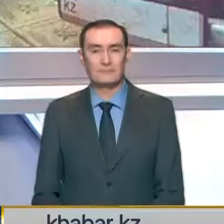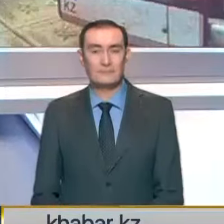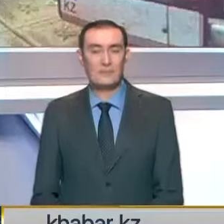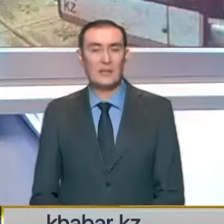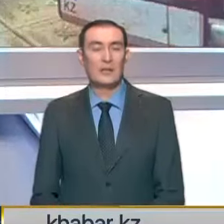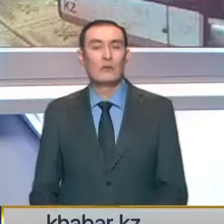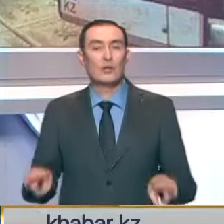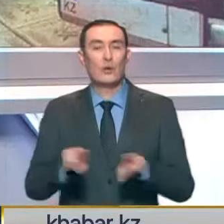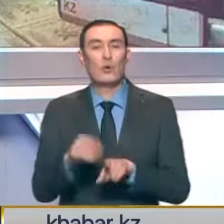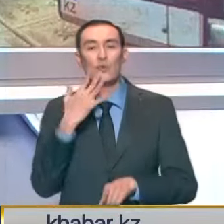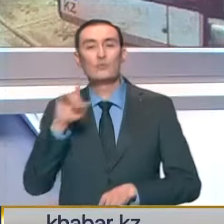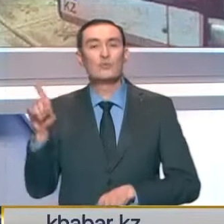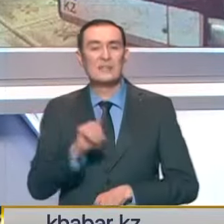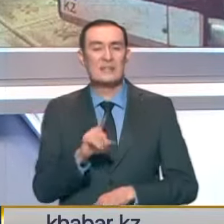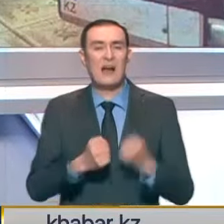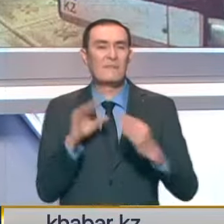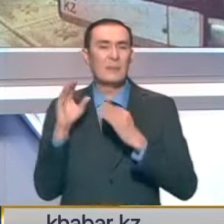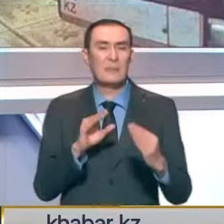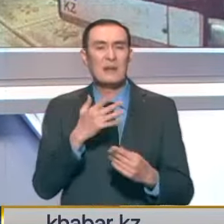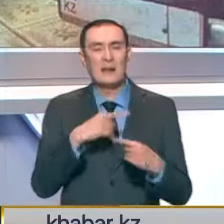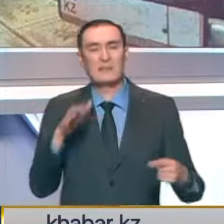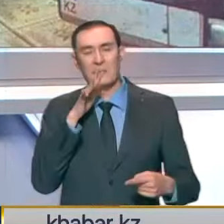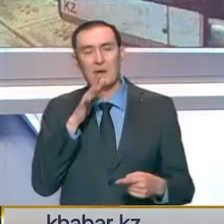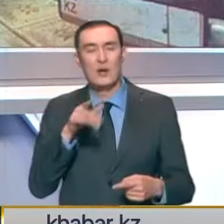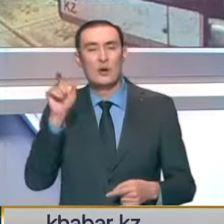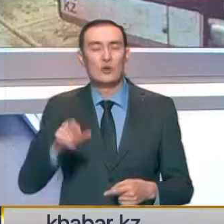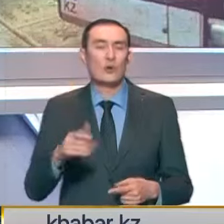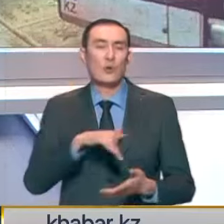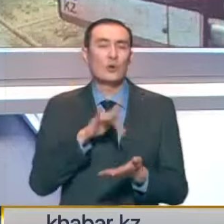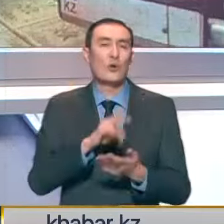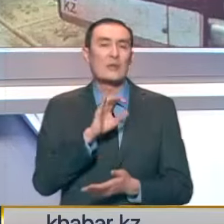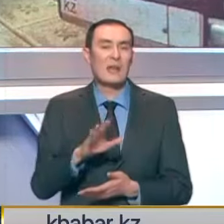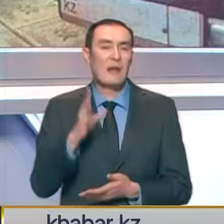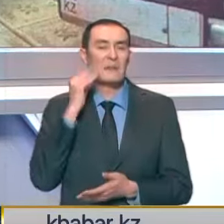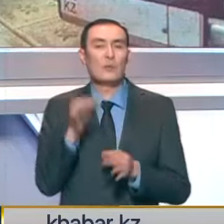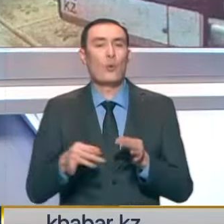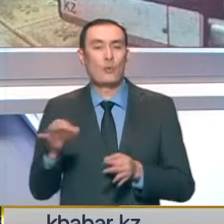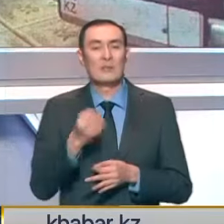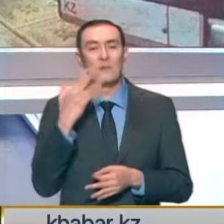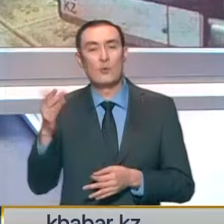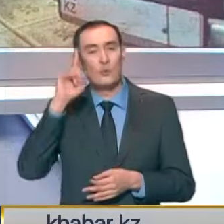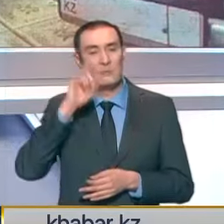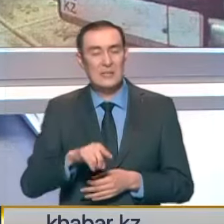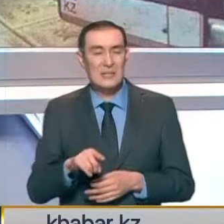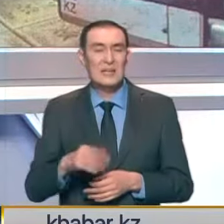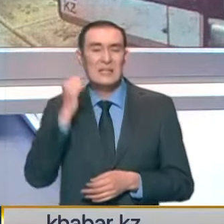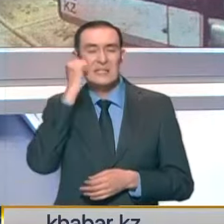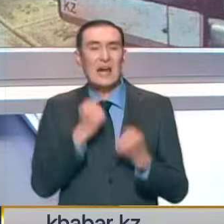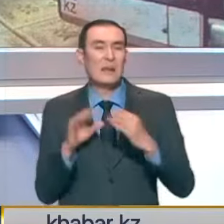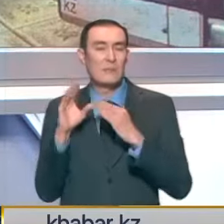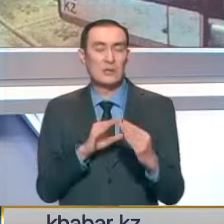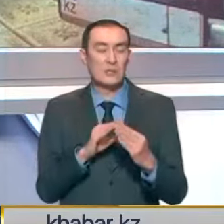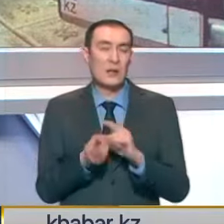Вот такой музей из автомобилей разного периода собрал житель города Кунаева Алматинской области. Благодаря умельцу старые